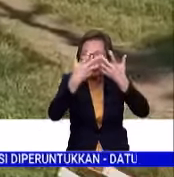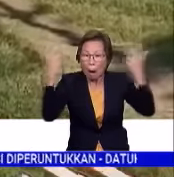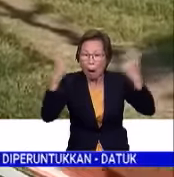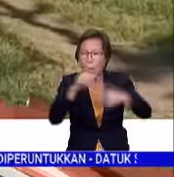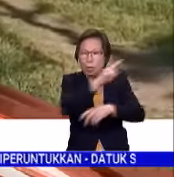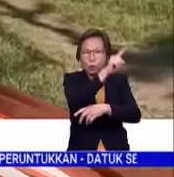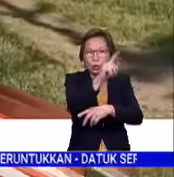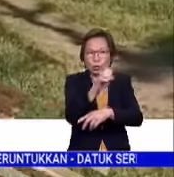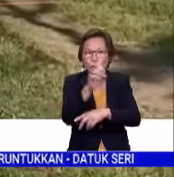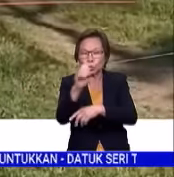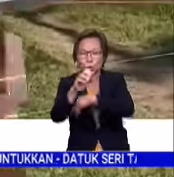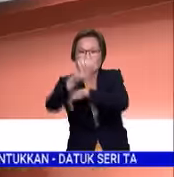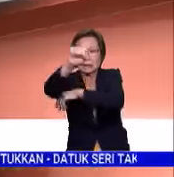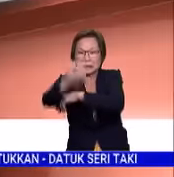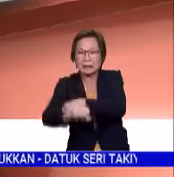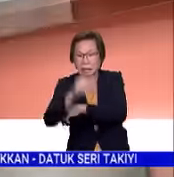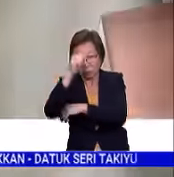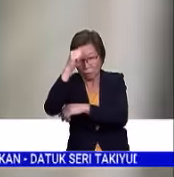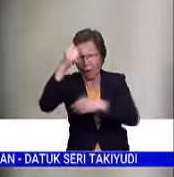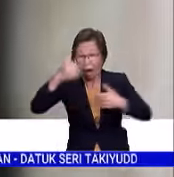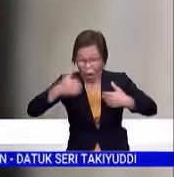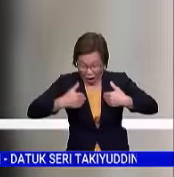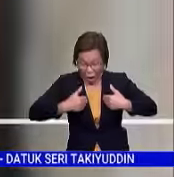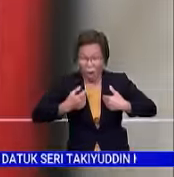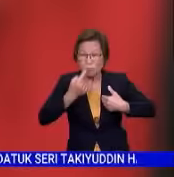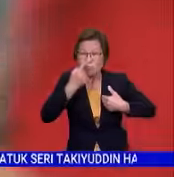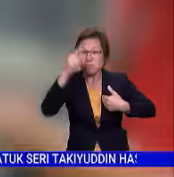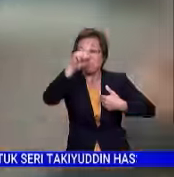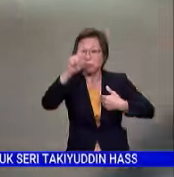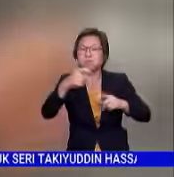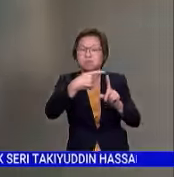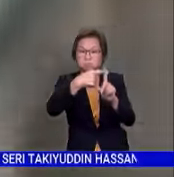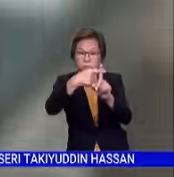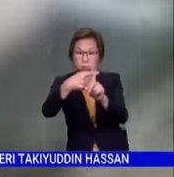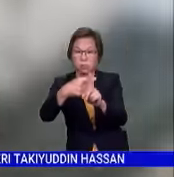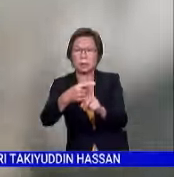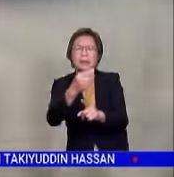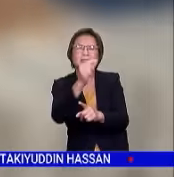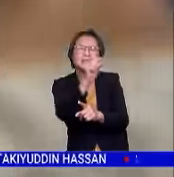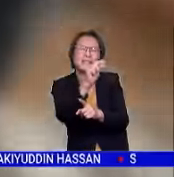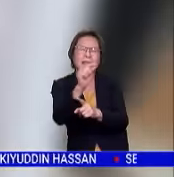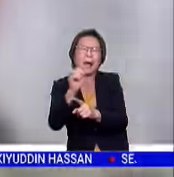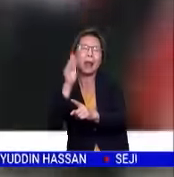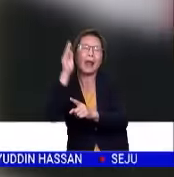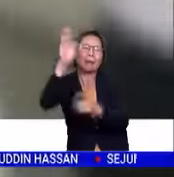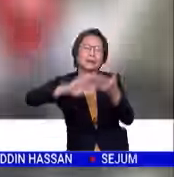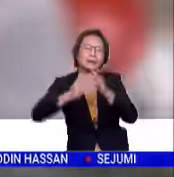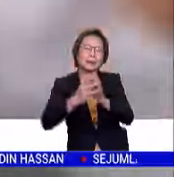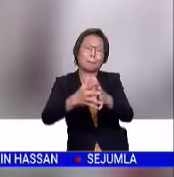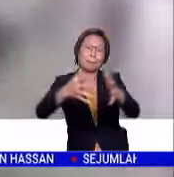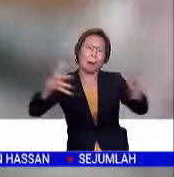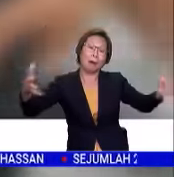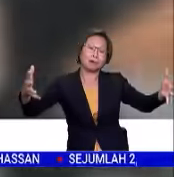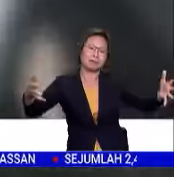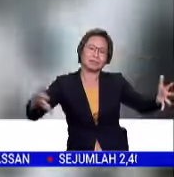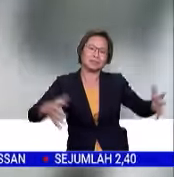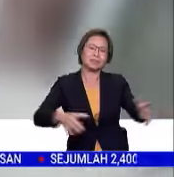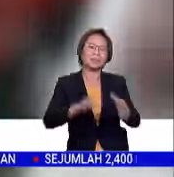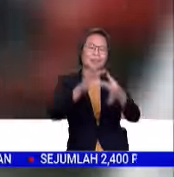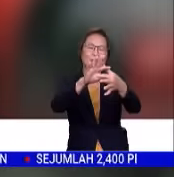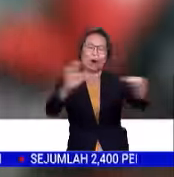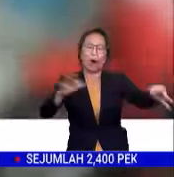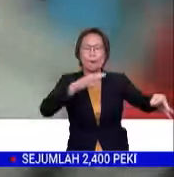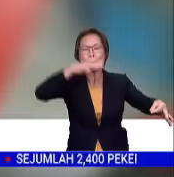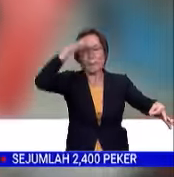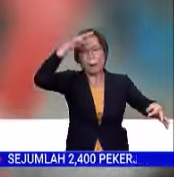sebuah zoo di selatan India diuji positif COVID-19. Sikit-sikit lama-lama jadi bukit, itulah peribahasa yang sering diungkapkan ibu